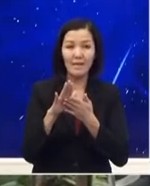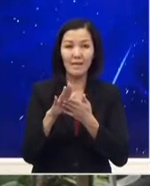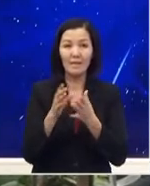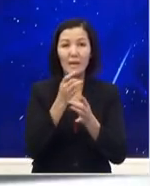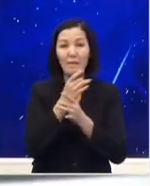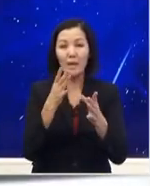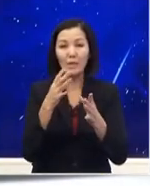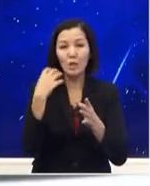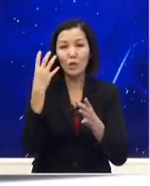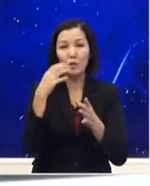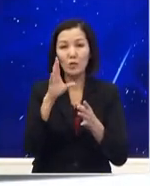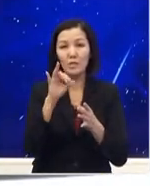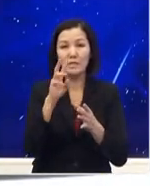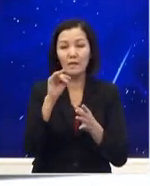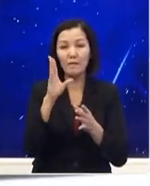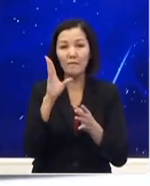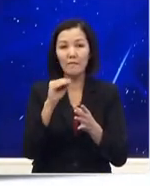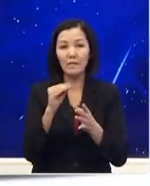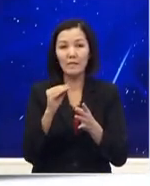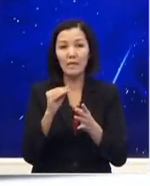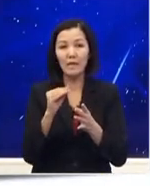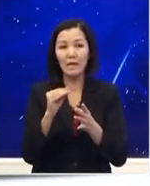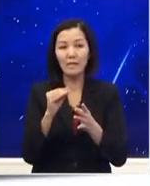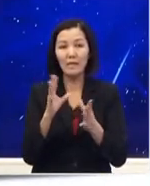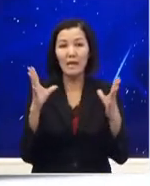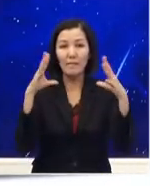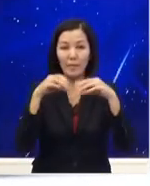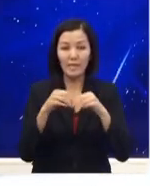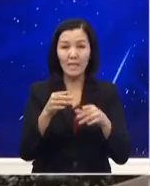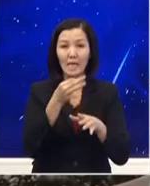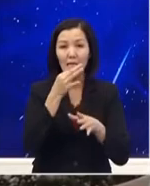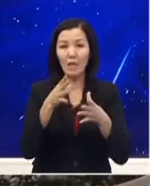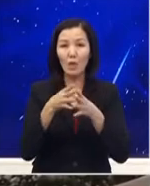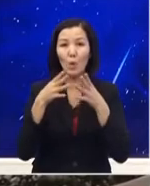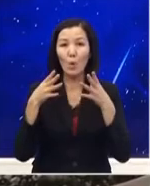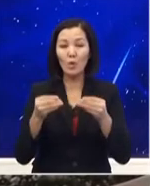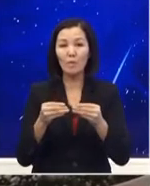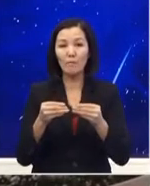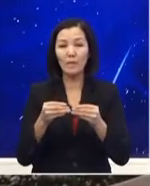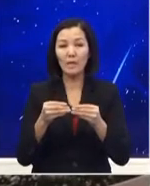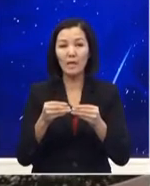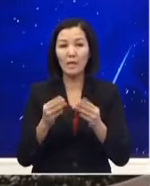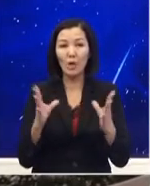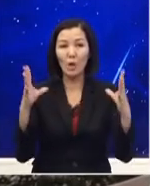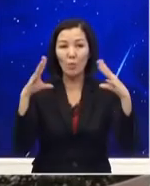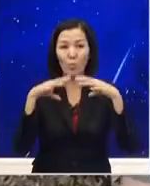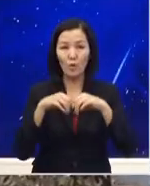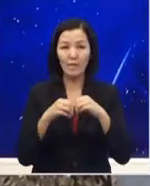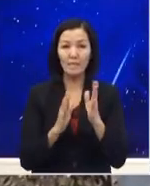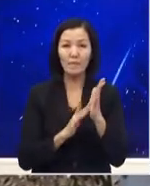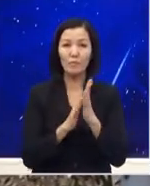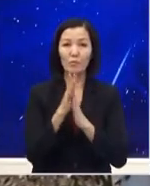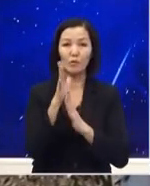сорттардың өскіндері сиверс алмасының көшетіне телінеді. Яғни ерте көктемде туыстас ағаштарды уластырып өсіреді.